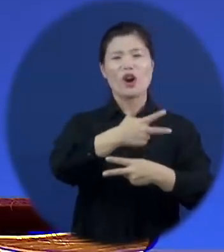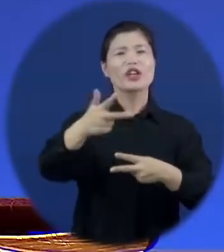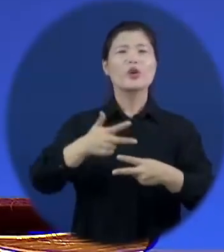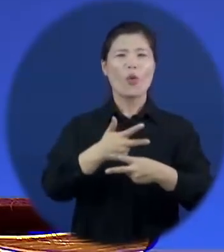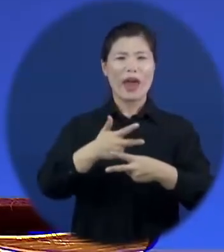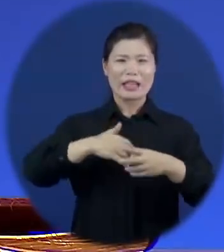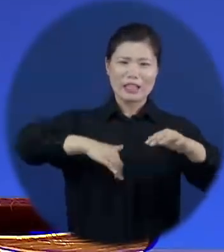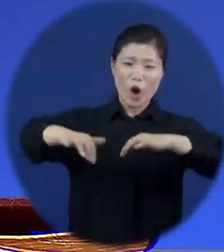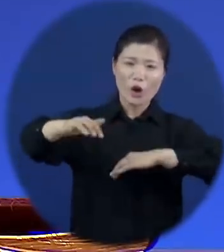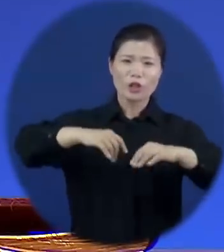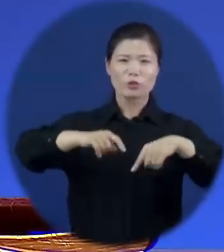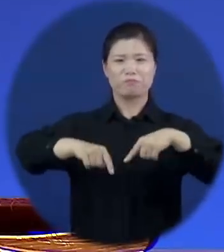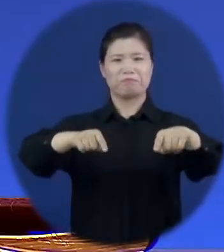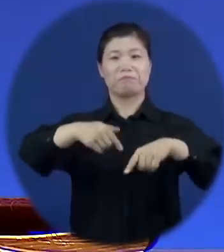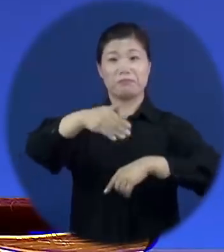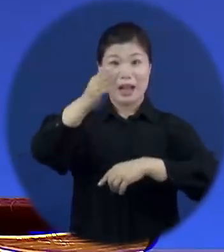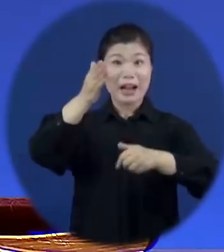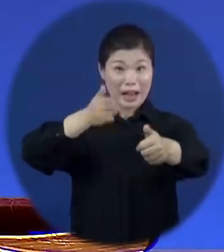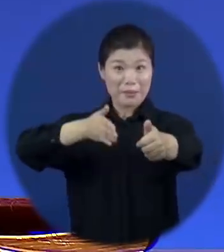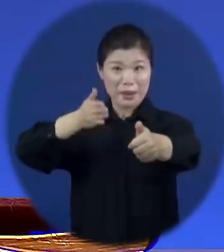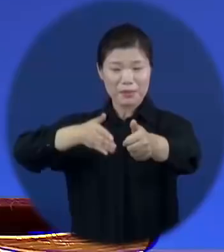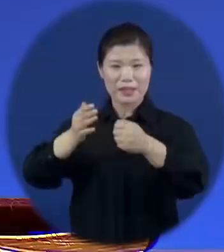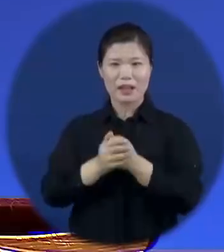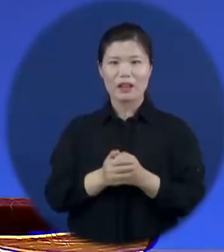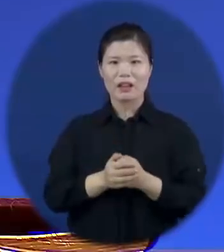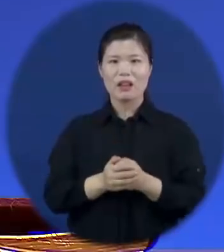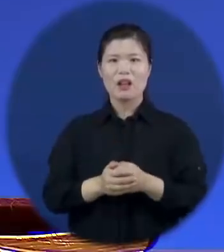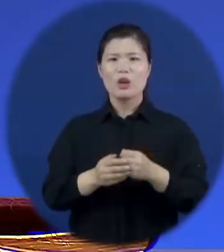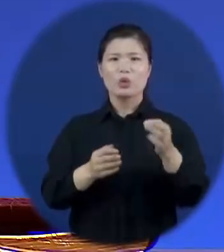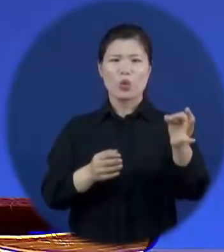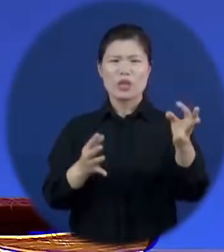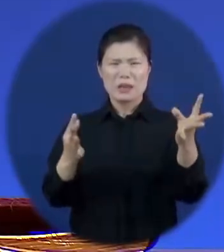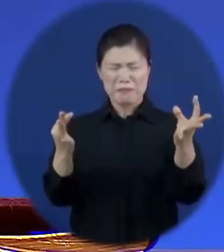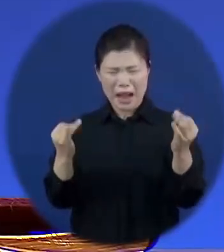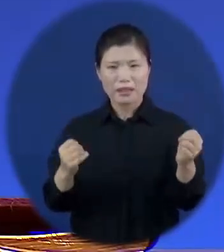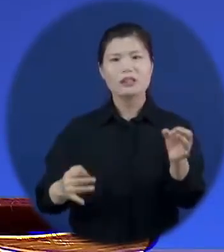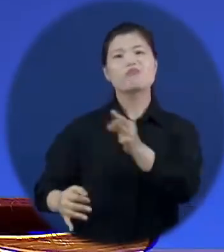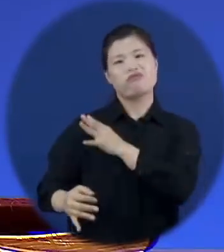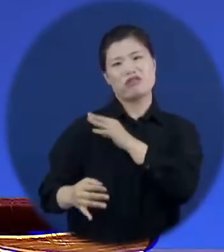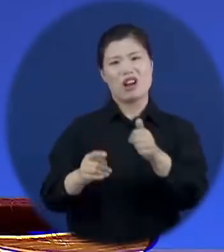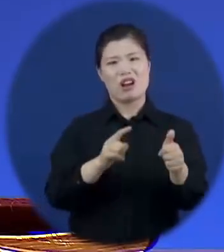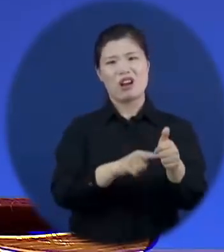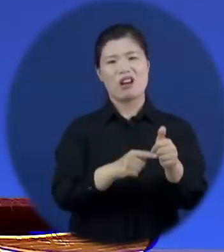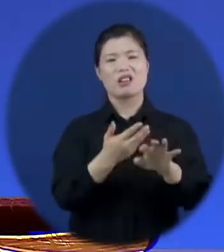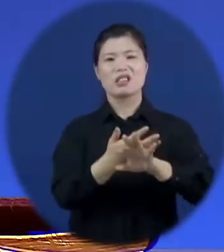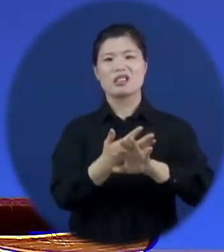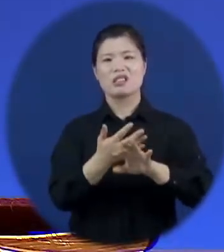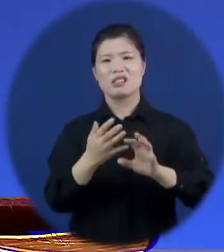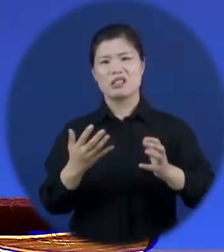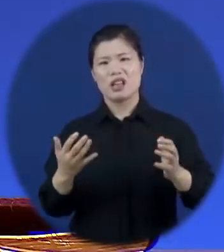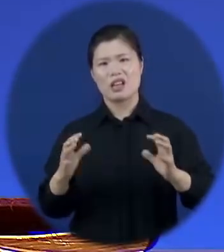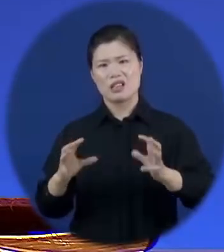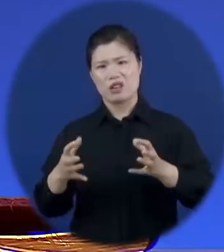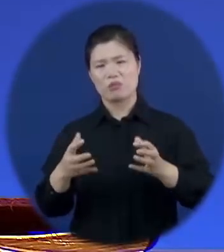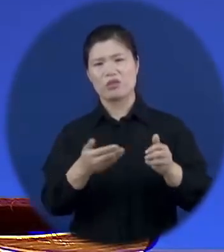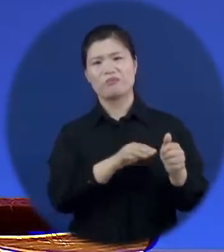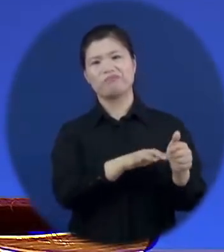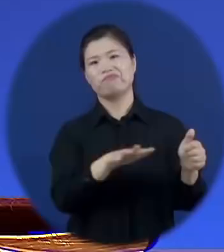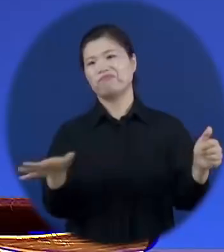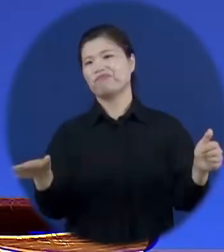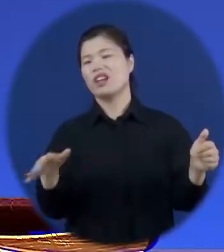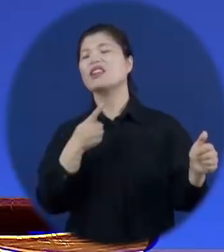보십시다. 그 돈 많은 부자, 그러나 세상으로부터 거절당한 사람, 키가 아주 작은